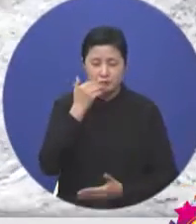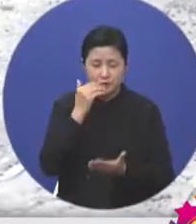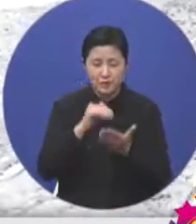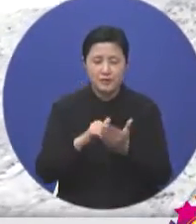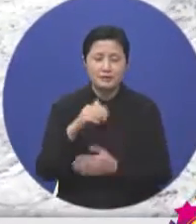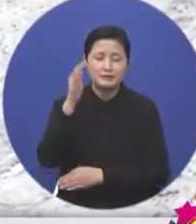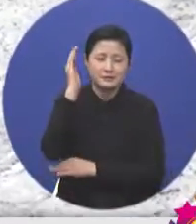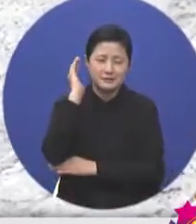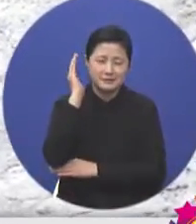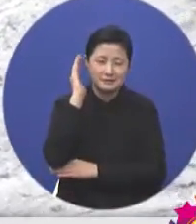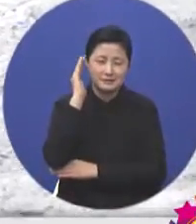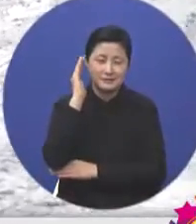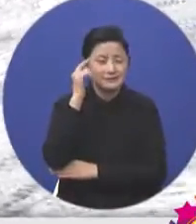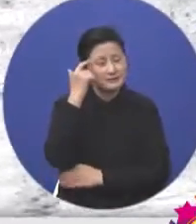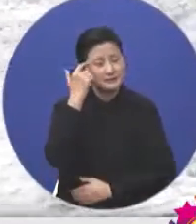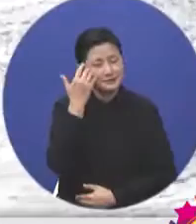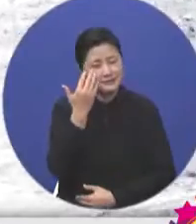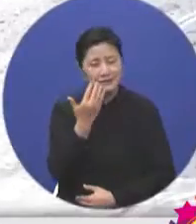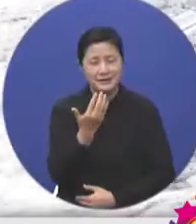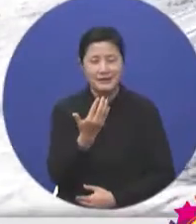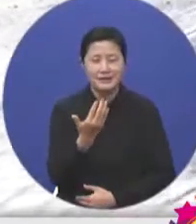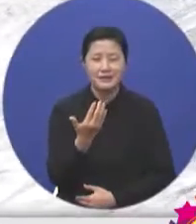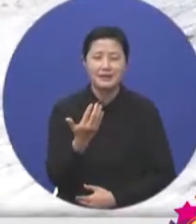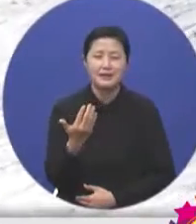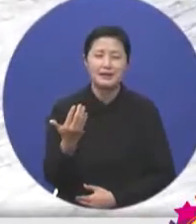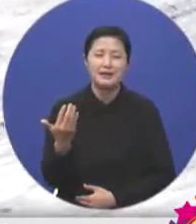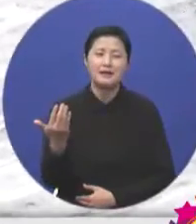마음속에 자연이